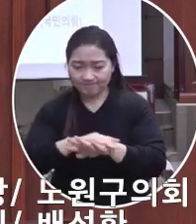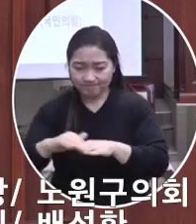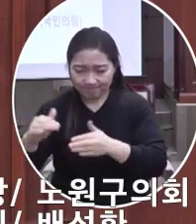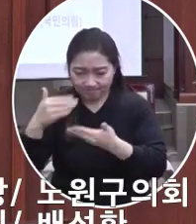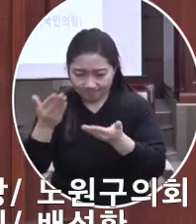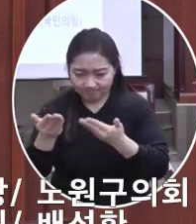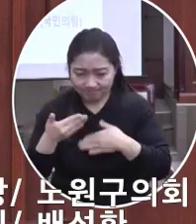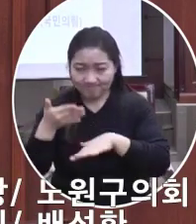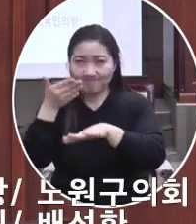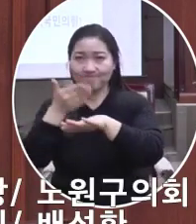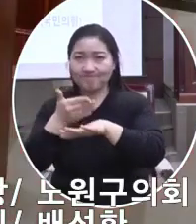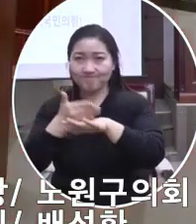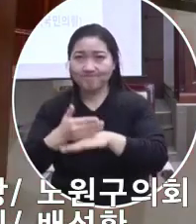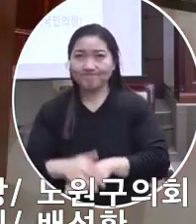경청해 주셔서 감사합니다